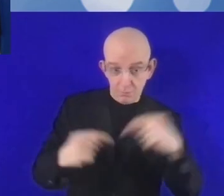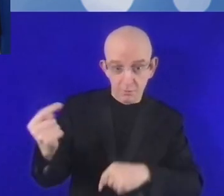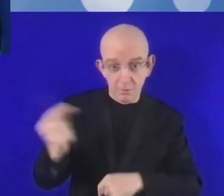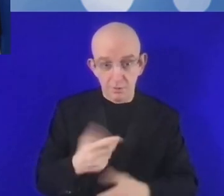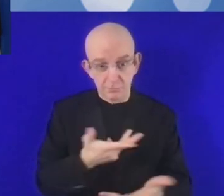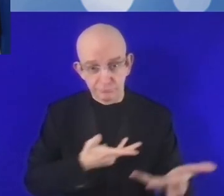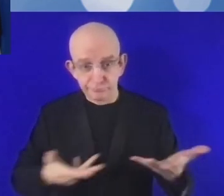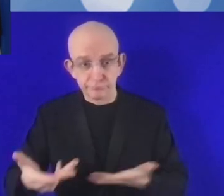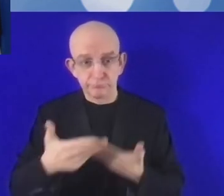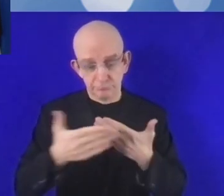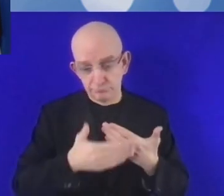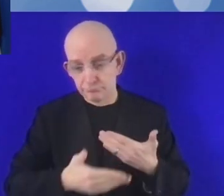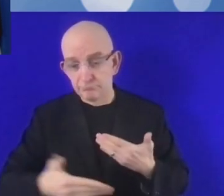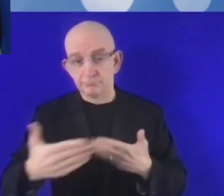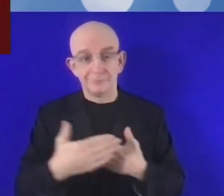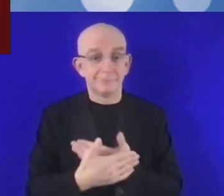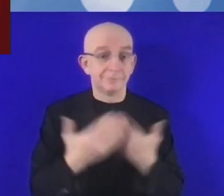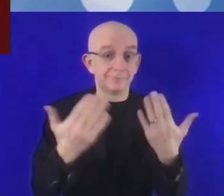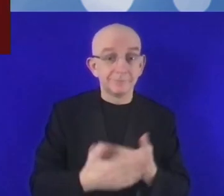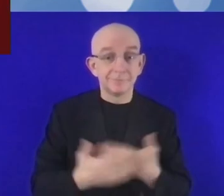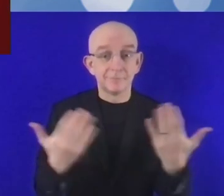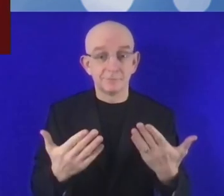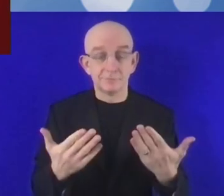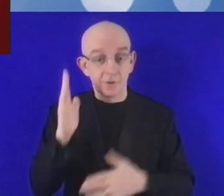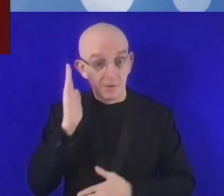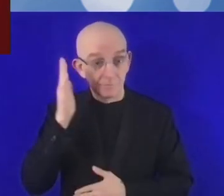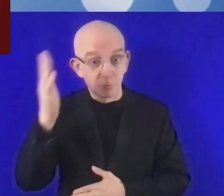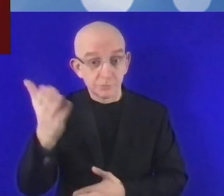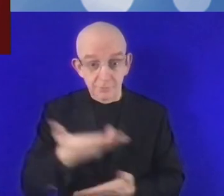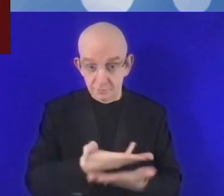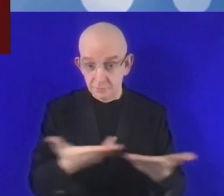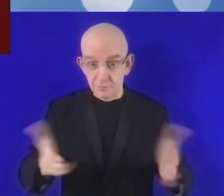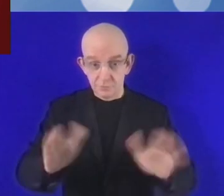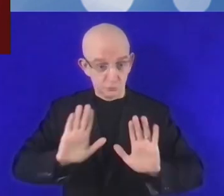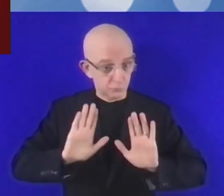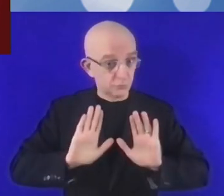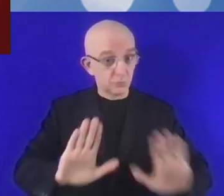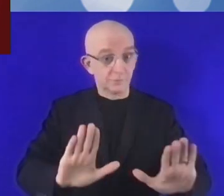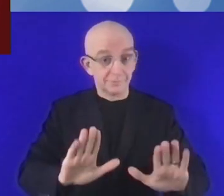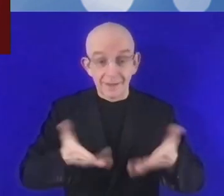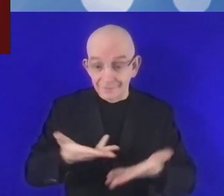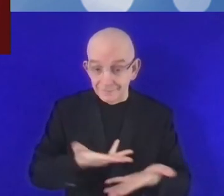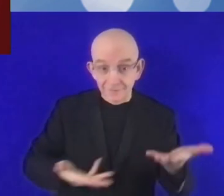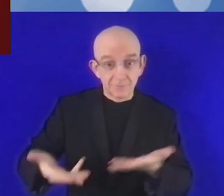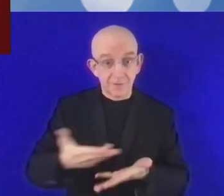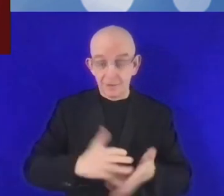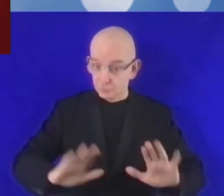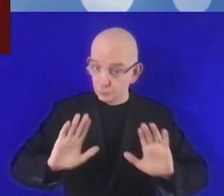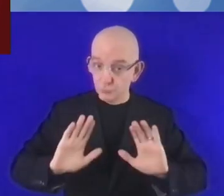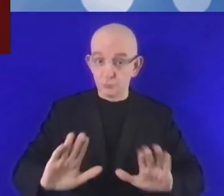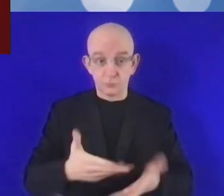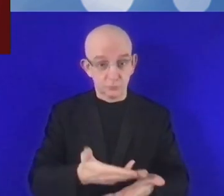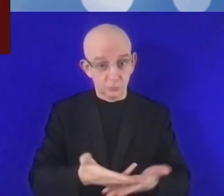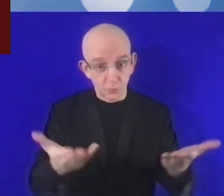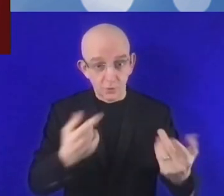поколения пользователей интернета. Ваш голос так важен для процесса, который будет обсуждаться в Катовице в